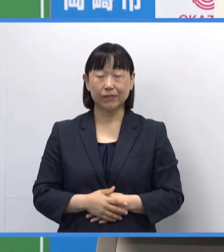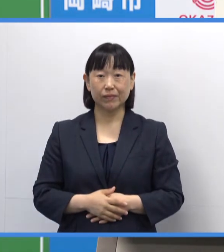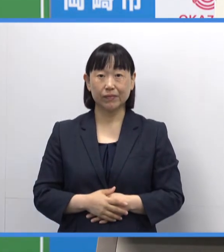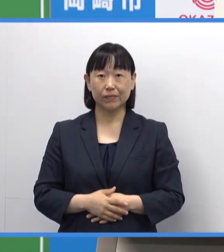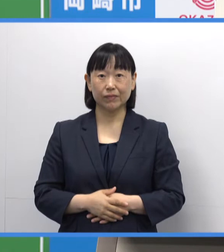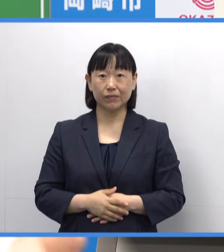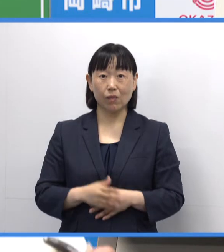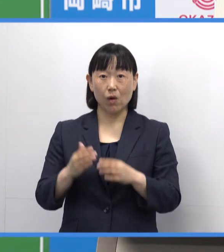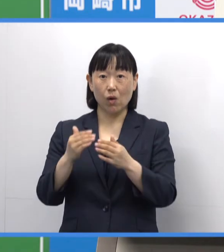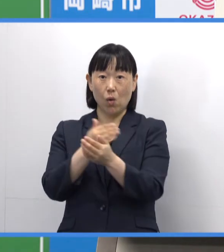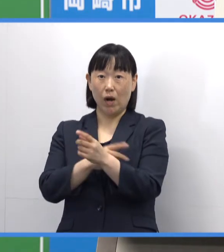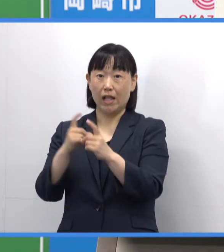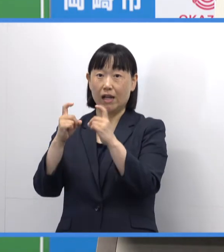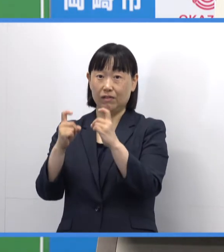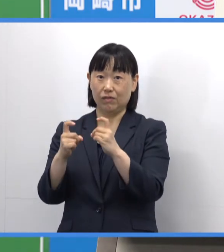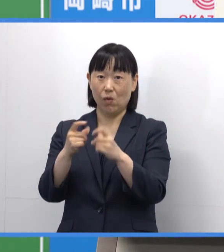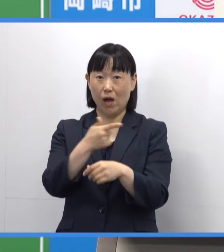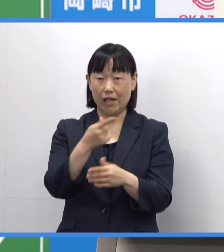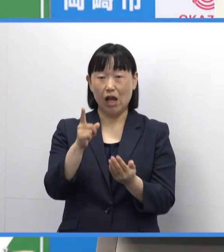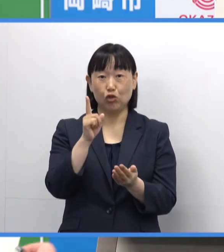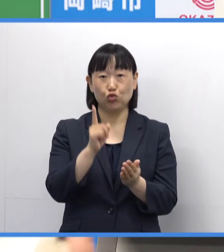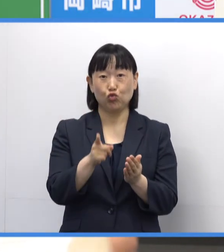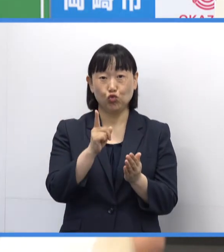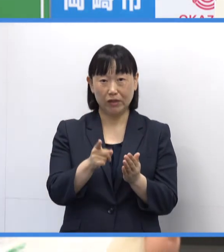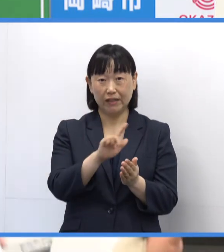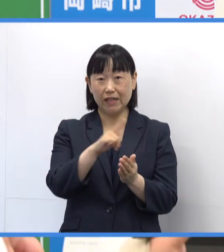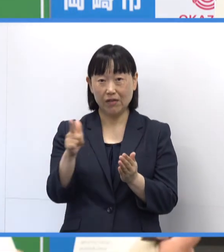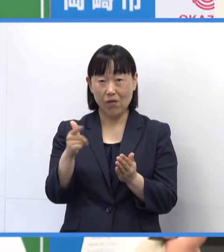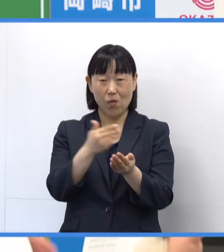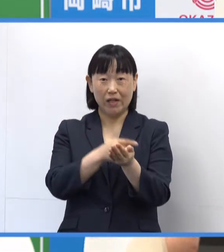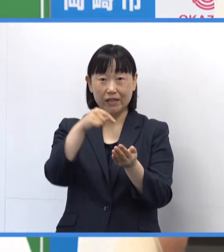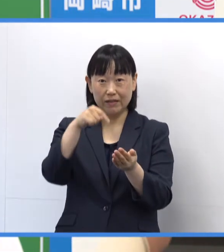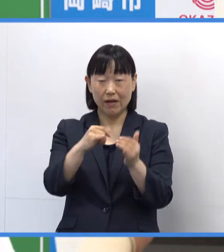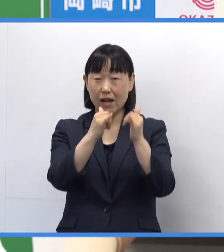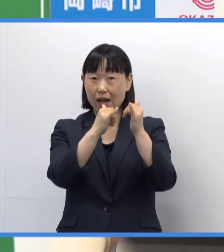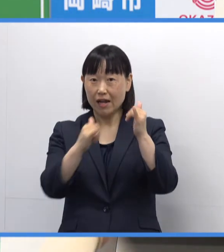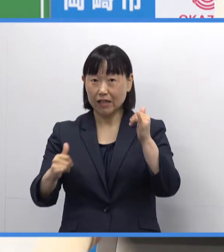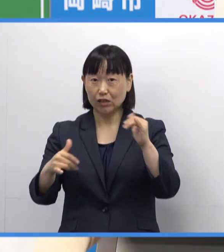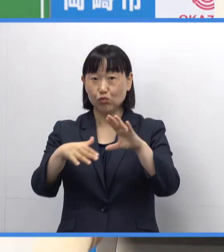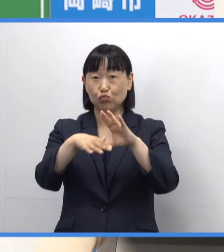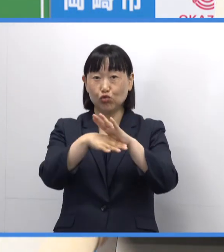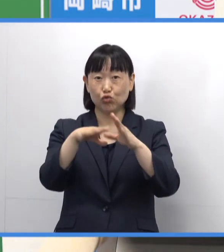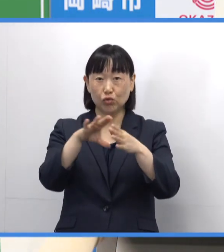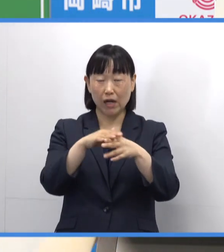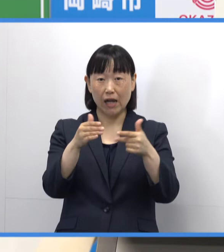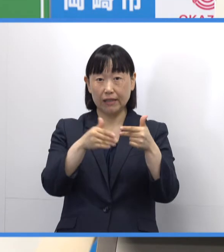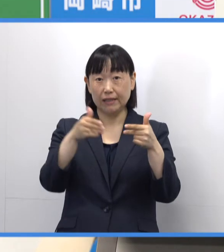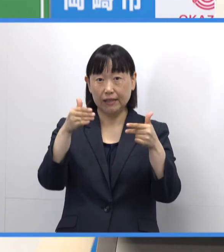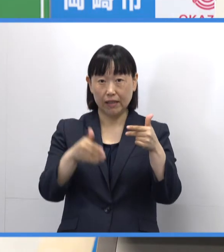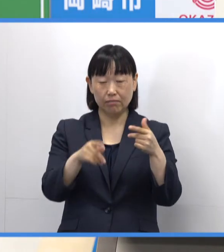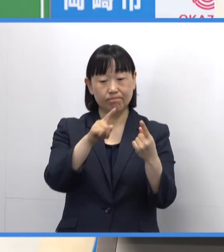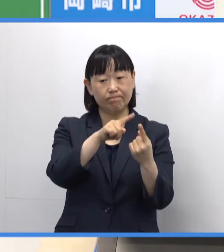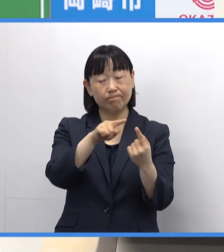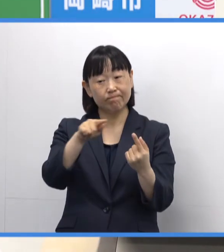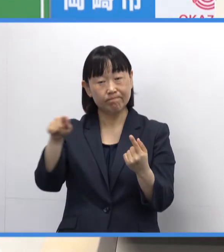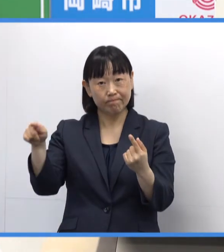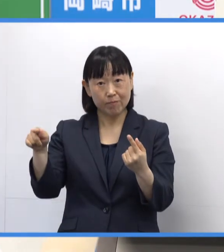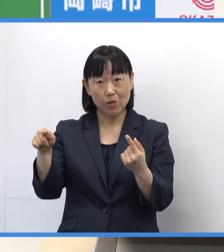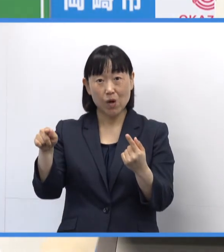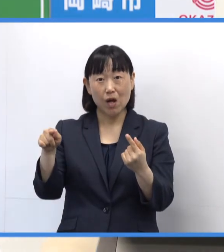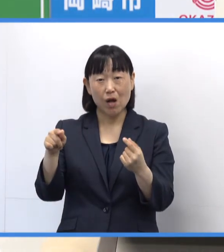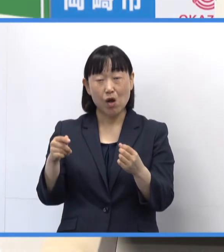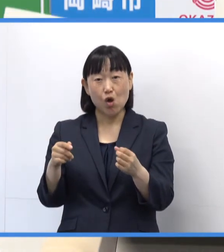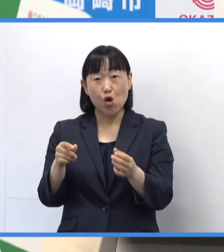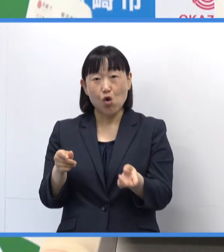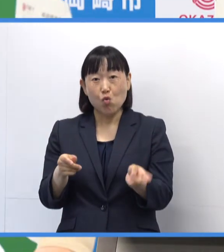大樹寺など本市にある歴史文化的な観光資源をプロジェクションマッピングイベントで実績の